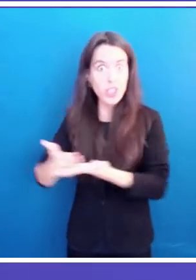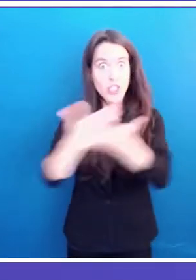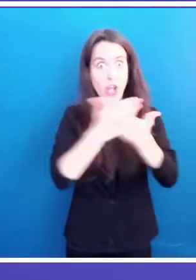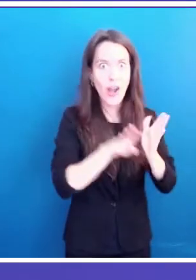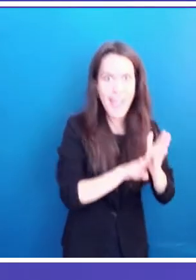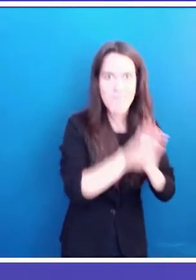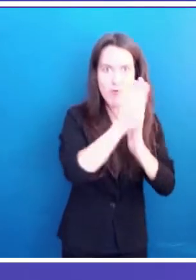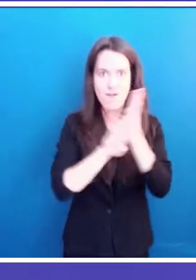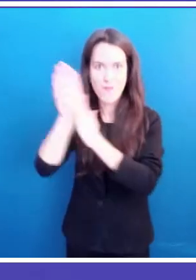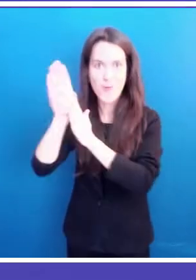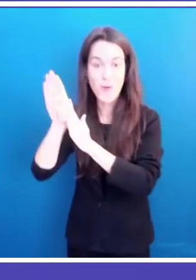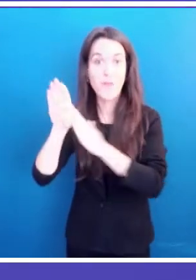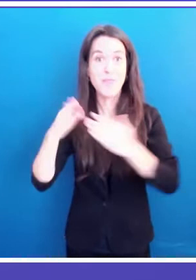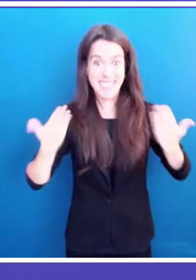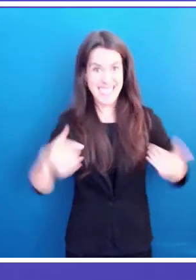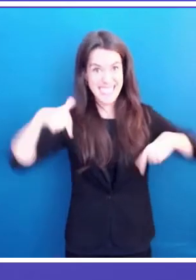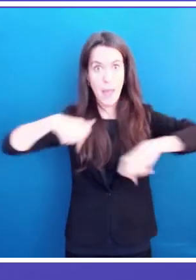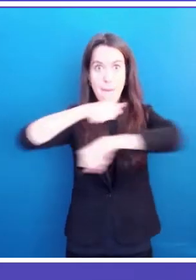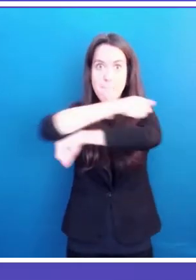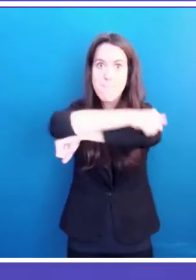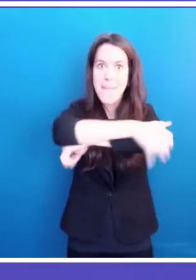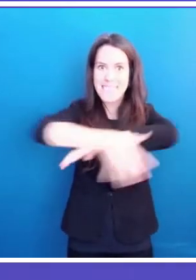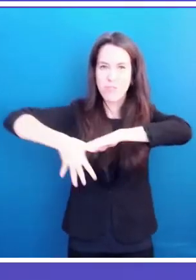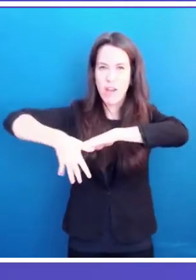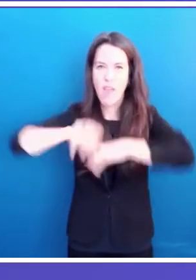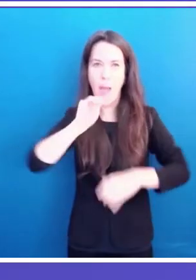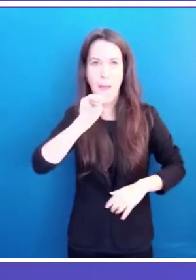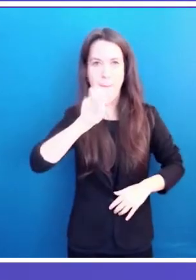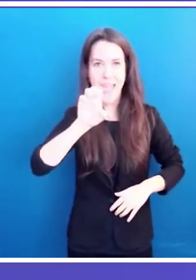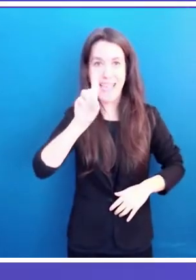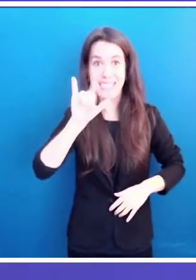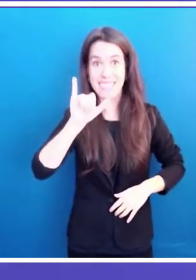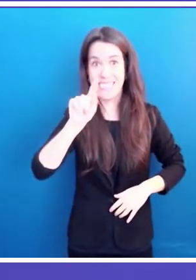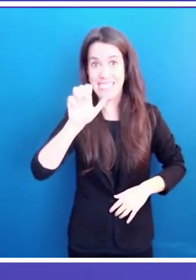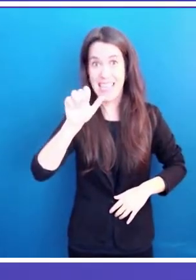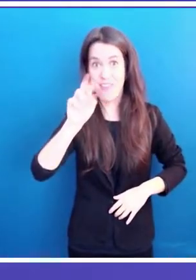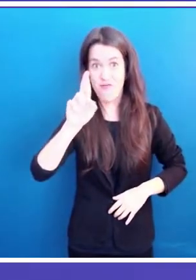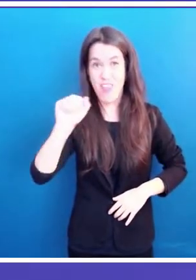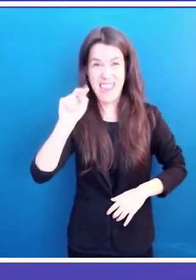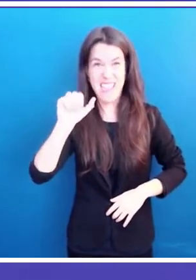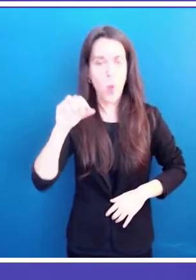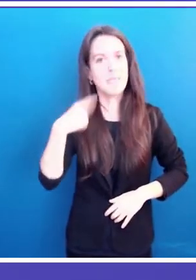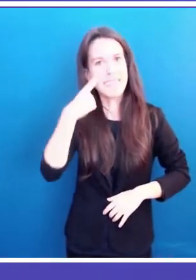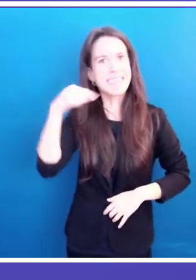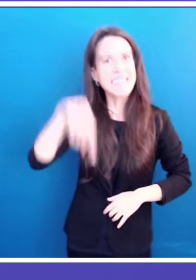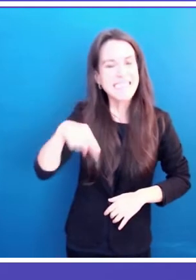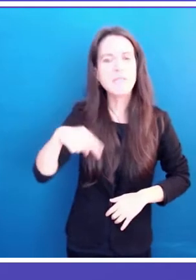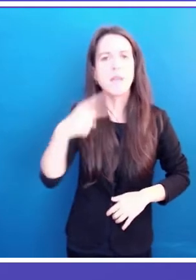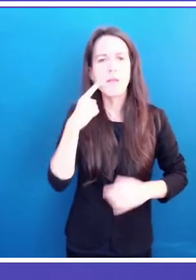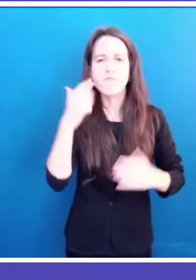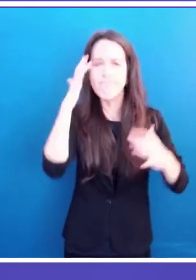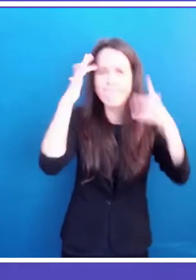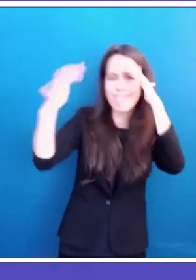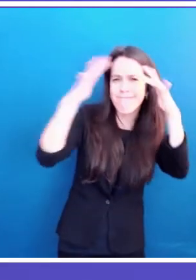أجل تحسين الوضع إن منطقة المتوسط لطالما كانت حافلة